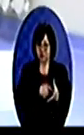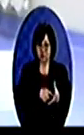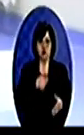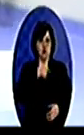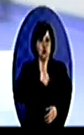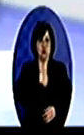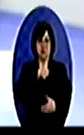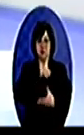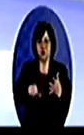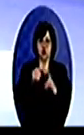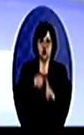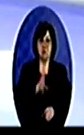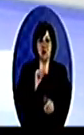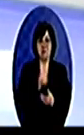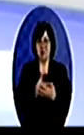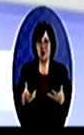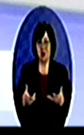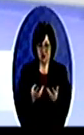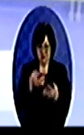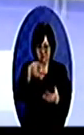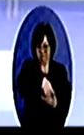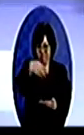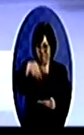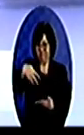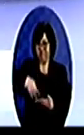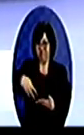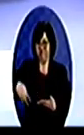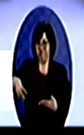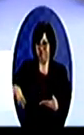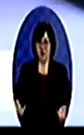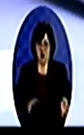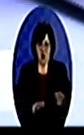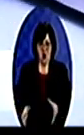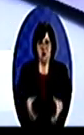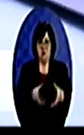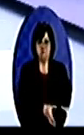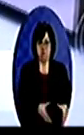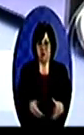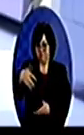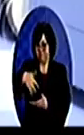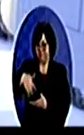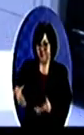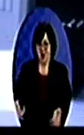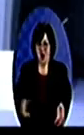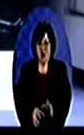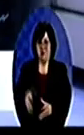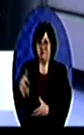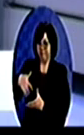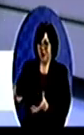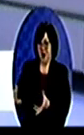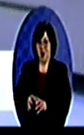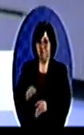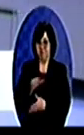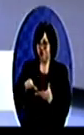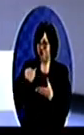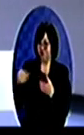мэс засалт орох одоо багажны материал сет, одоо мэдрэлийн мэс засалт орох багаж материалын сетээр нь багцлж одоо нөгөө нэг хэнэлтийн индикаторын